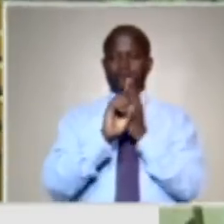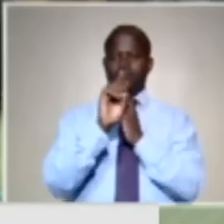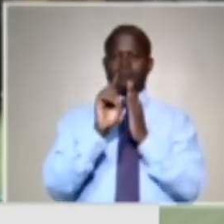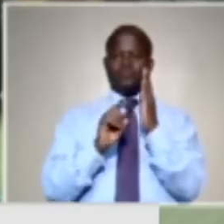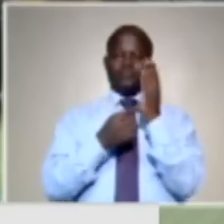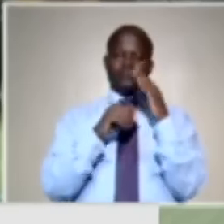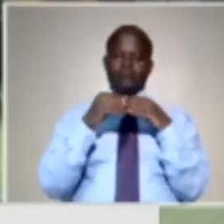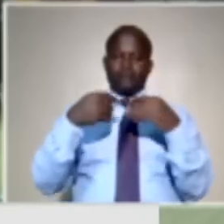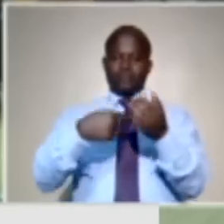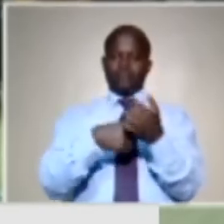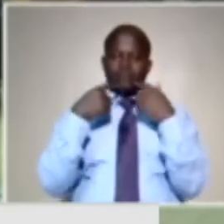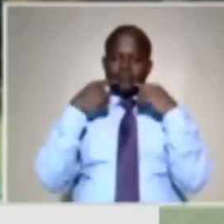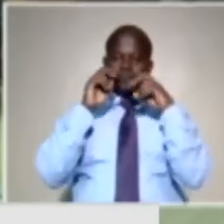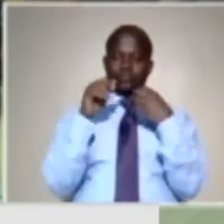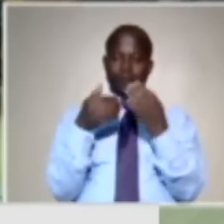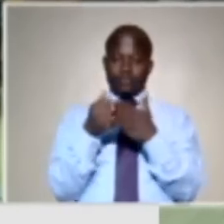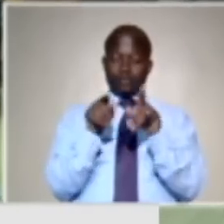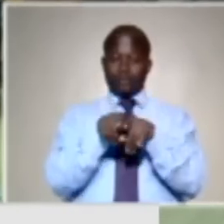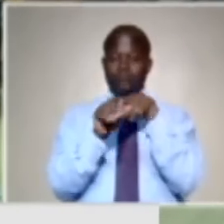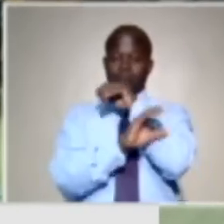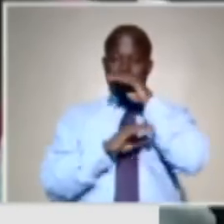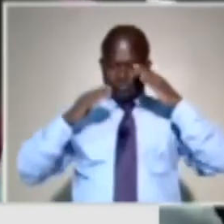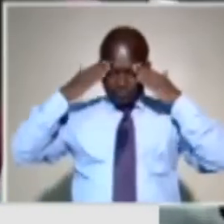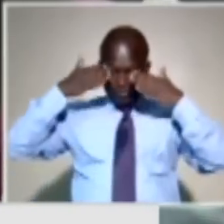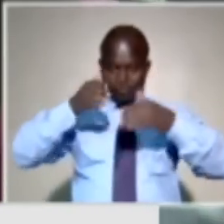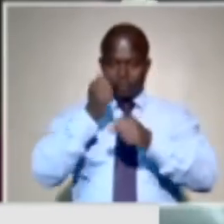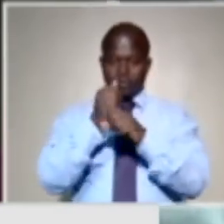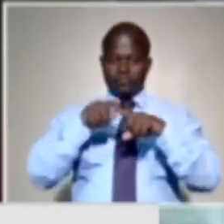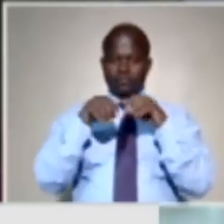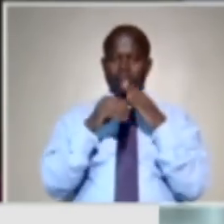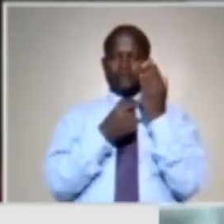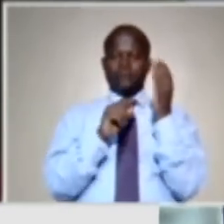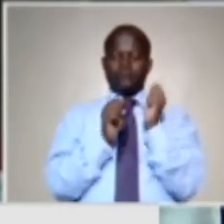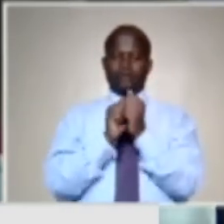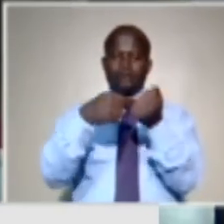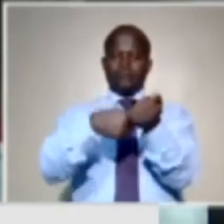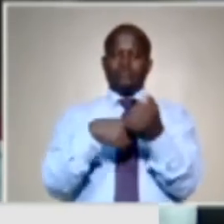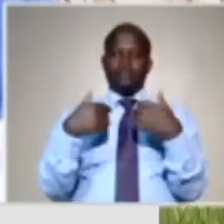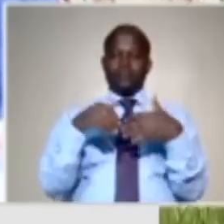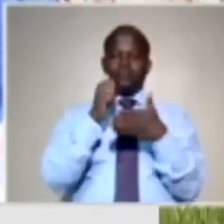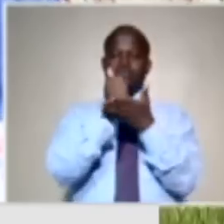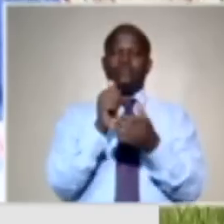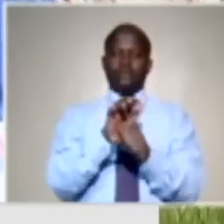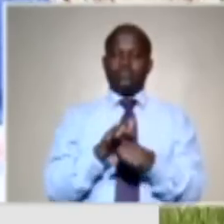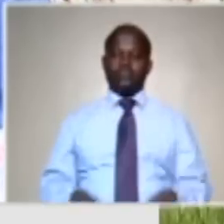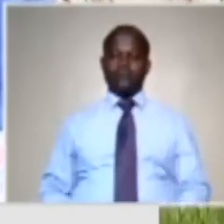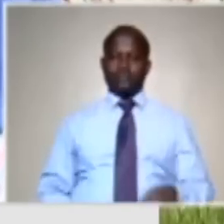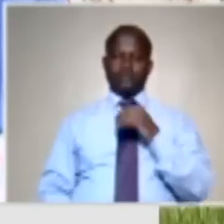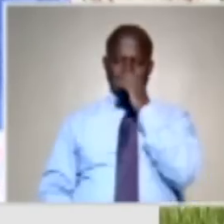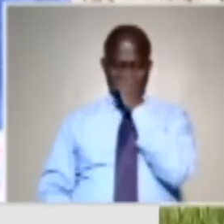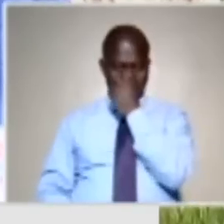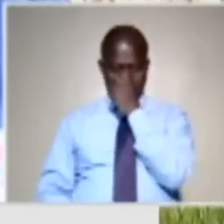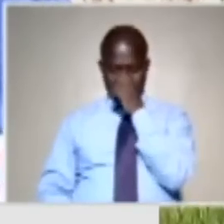Byiringiro Jean Baptiste avuga ko nk'igihugu cyakize imbere imikoresha ingiye ku ikoranabuhanga no mu buvuzi yaba ari igisubizo nyuma